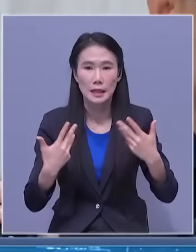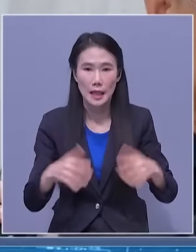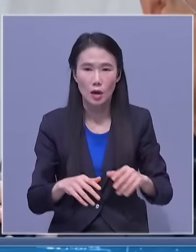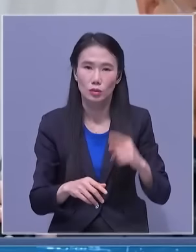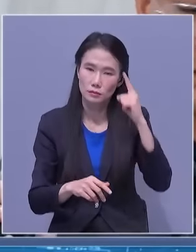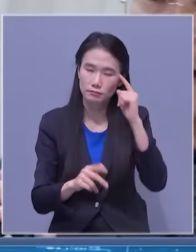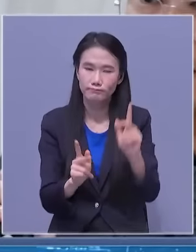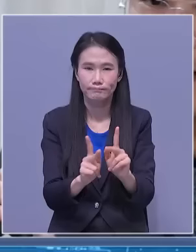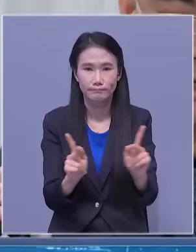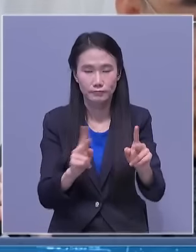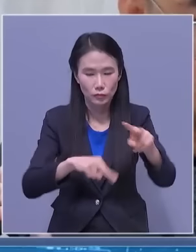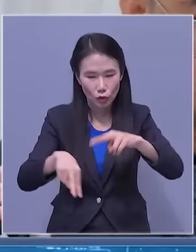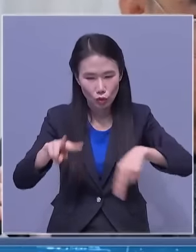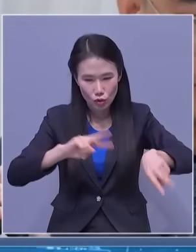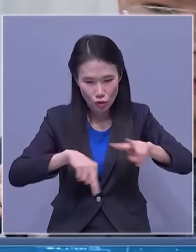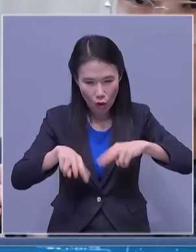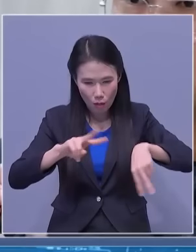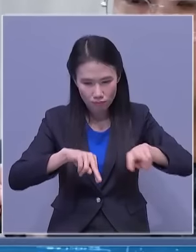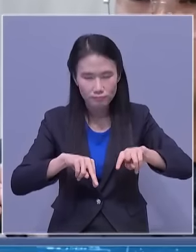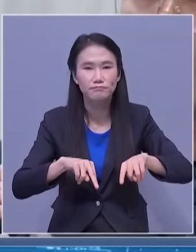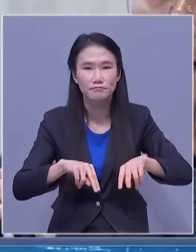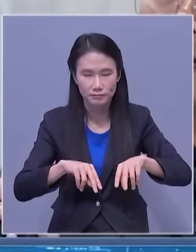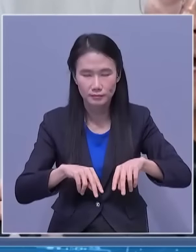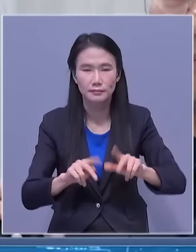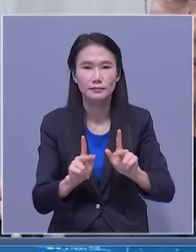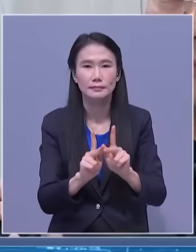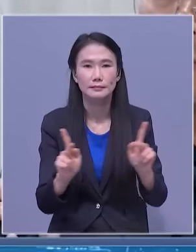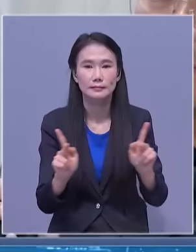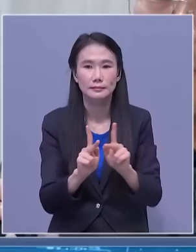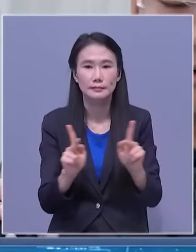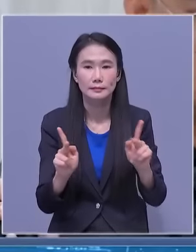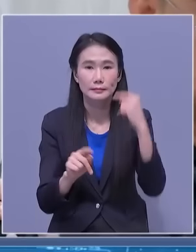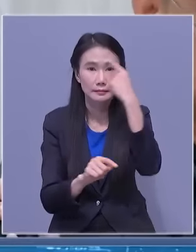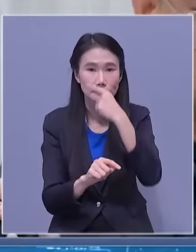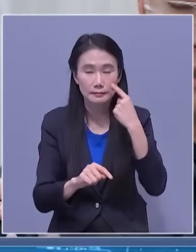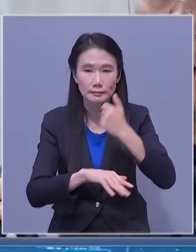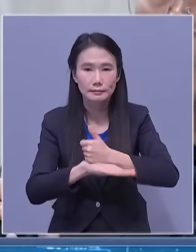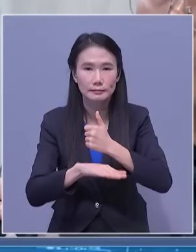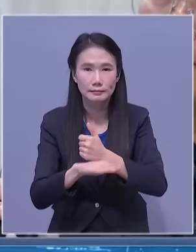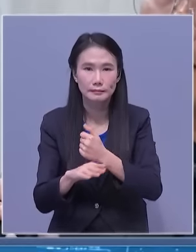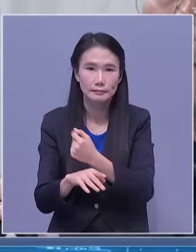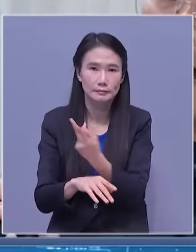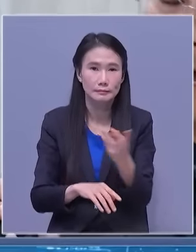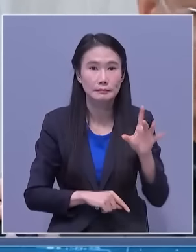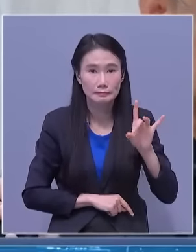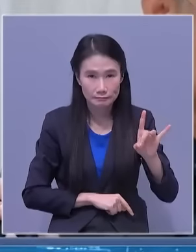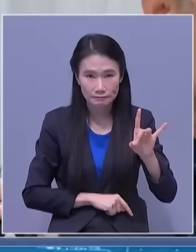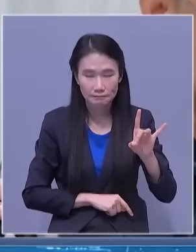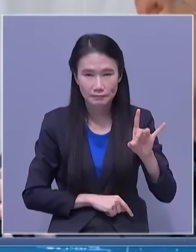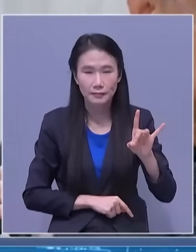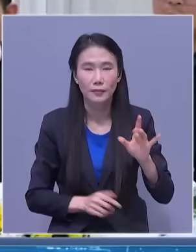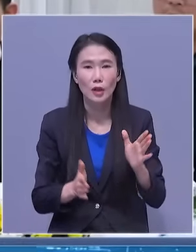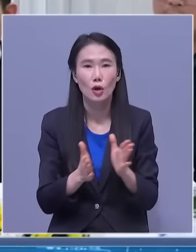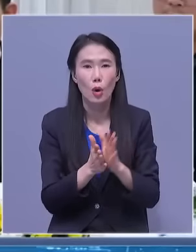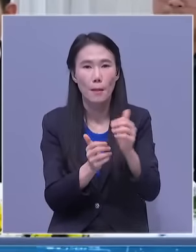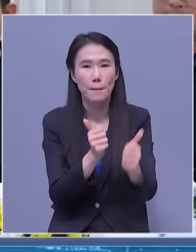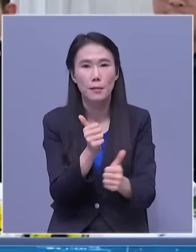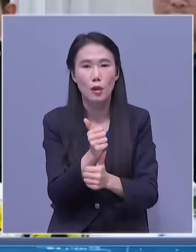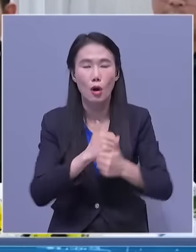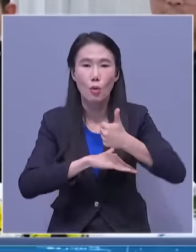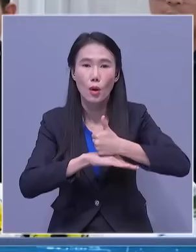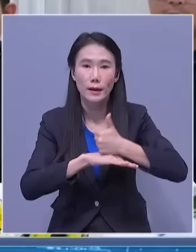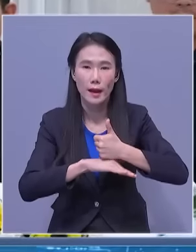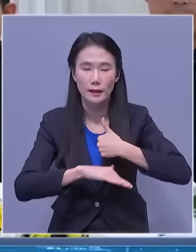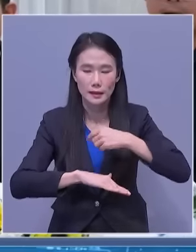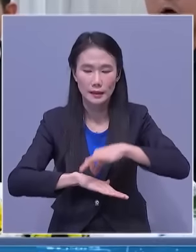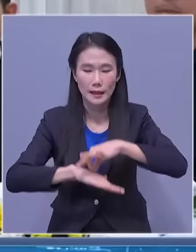กรรมการตรวจสอบตัวเองซึ่งกรรมการก็คือคณบดีทั้ง 8คณะวิชารวมถึงรองอธิการบดี